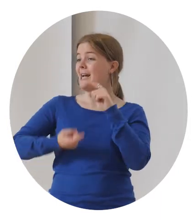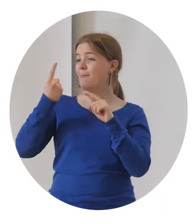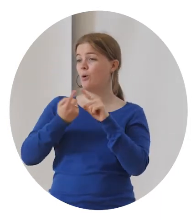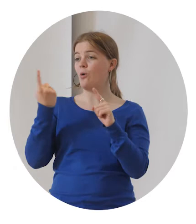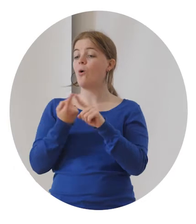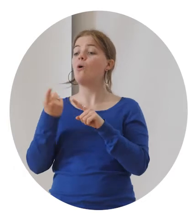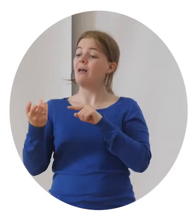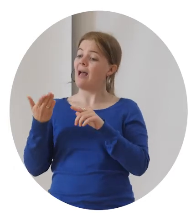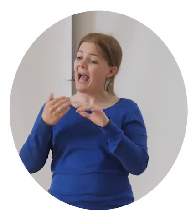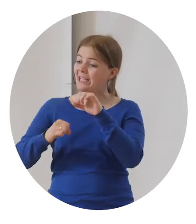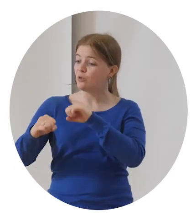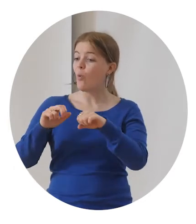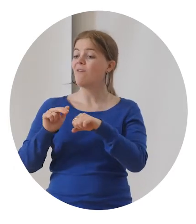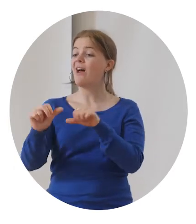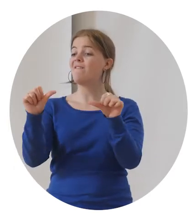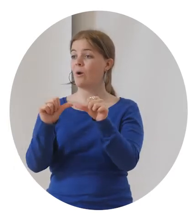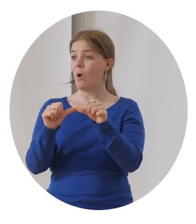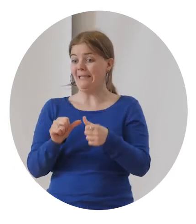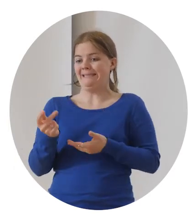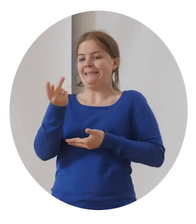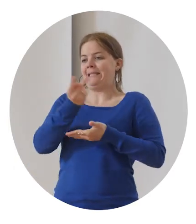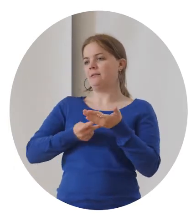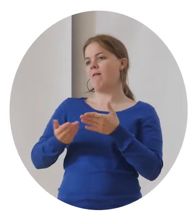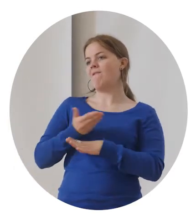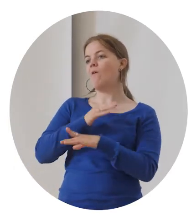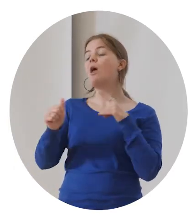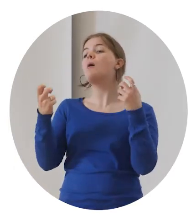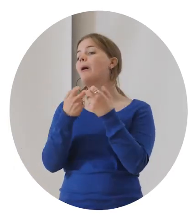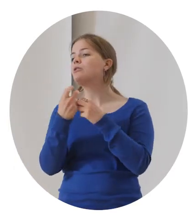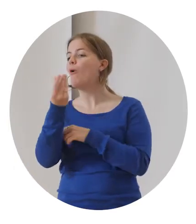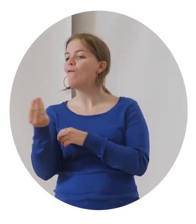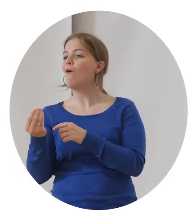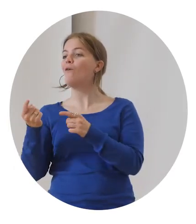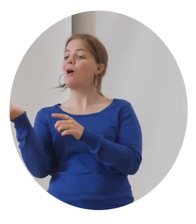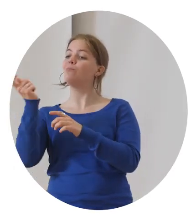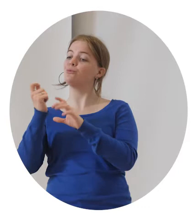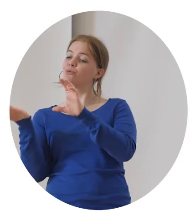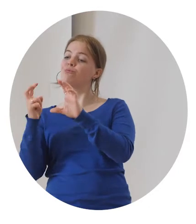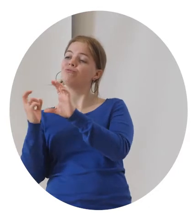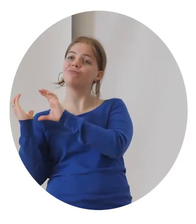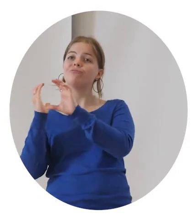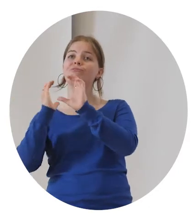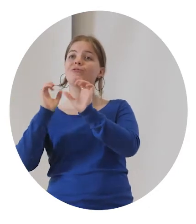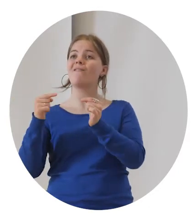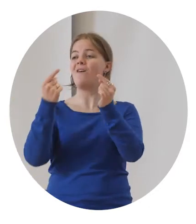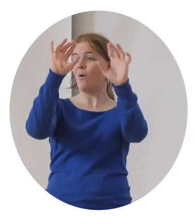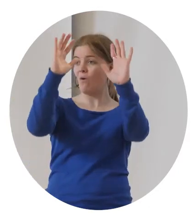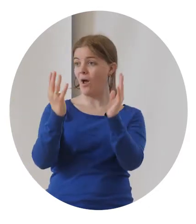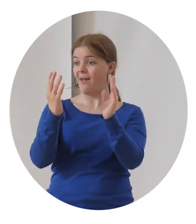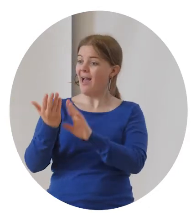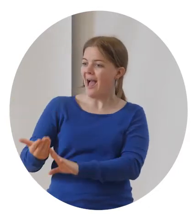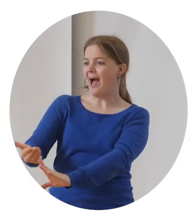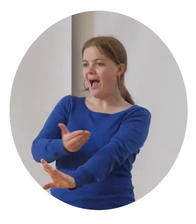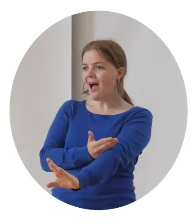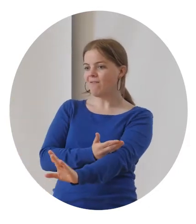dessin l'action qui va se dérouler. Donc là, des enfants qui partent en forêt dans un bus, de pouvoir l'expliquer en amont par